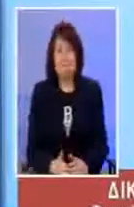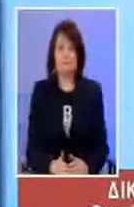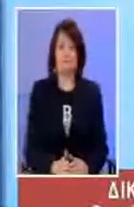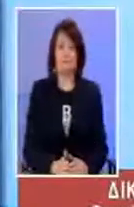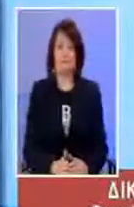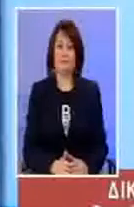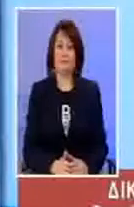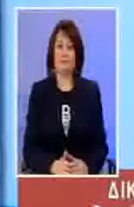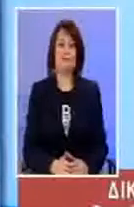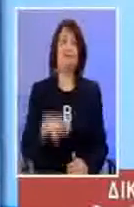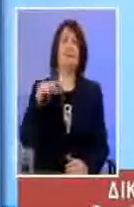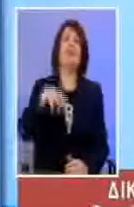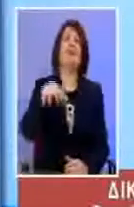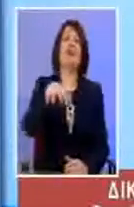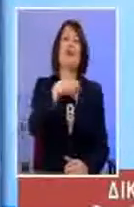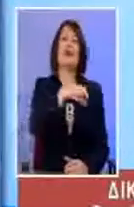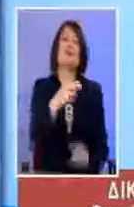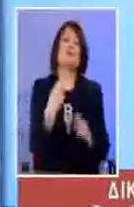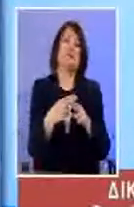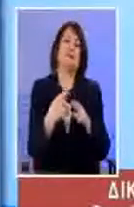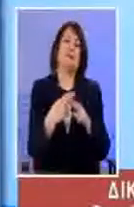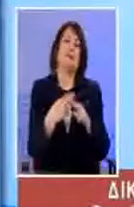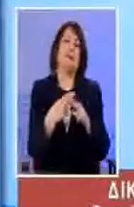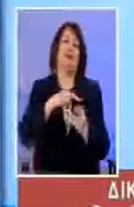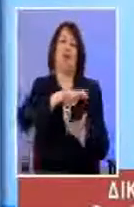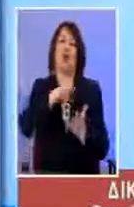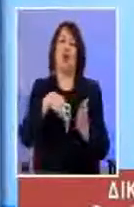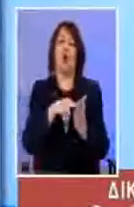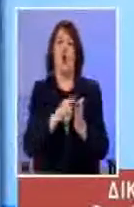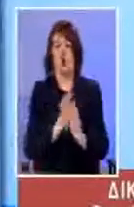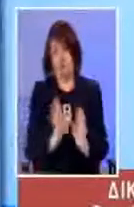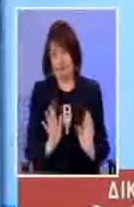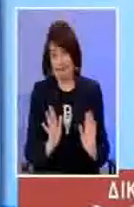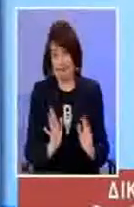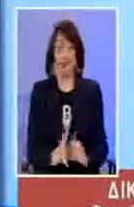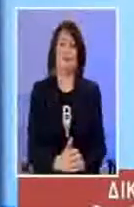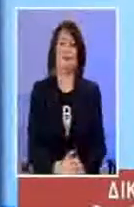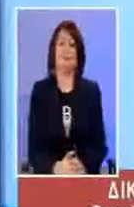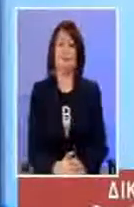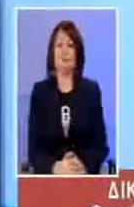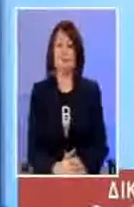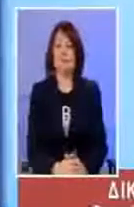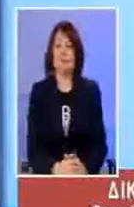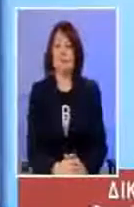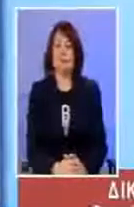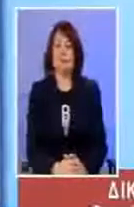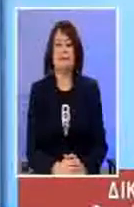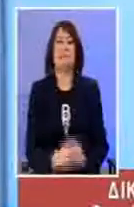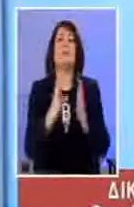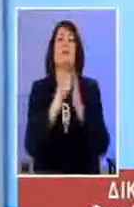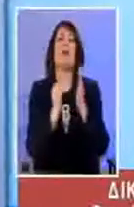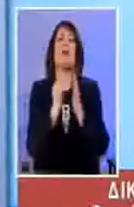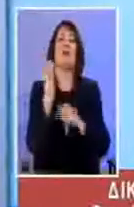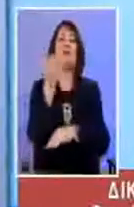Εδώ λοιπόν οι φορείς διαδραματίζουν ένα σπουδαίο ρόλο. Παραδείγματος χάρη, ο φάρος